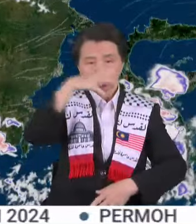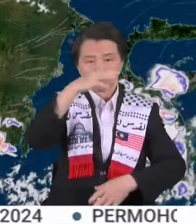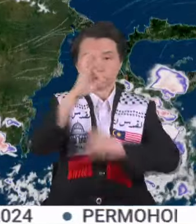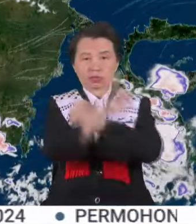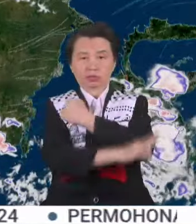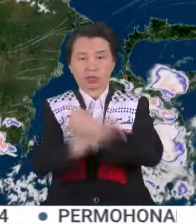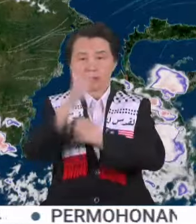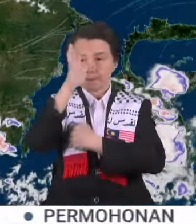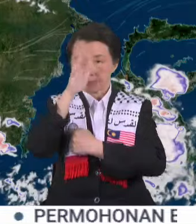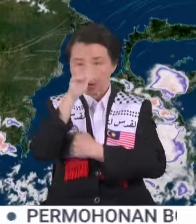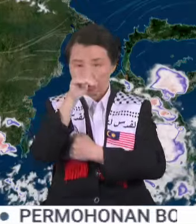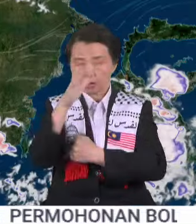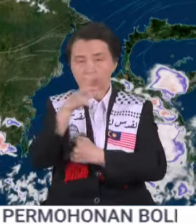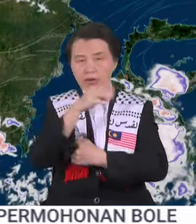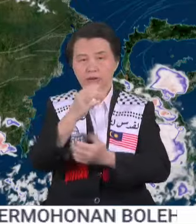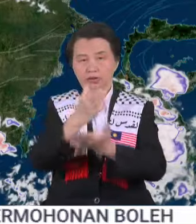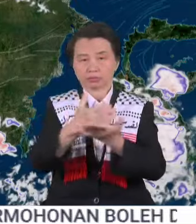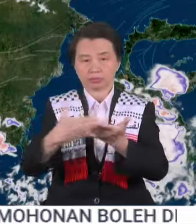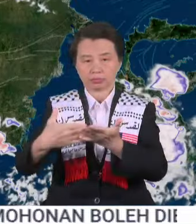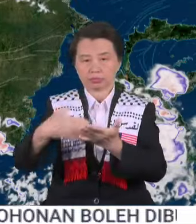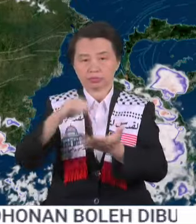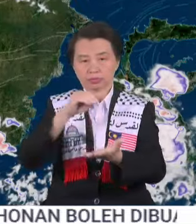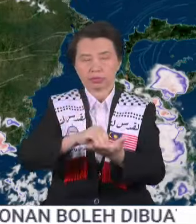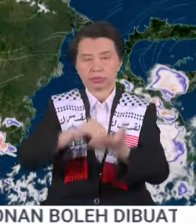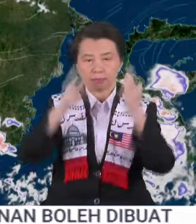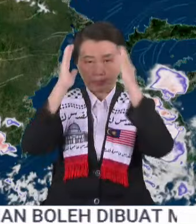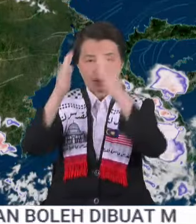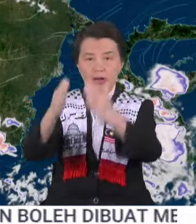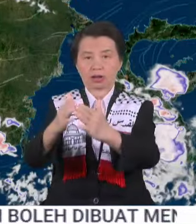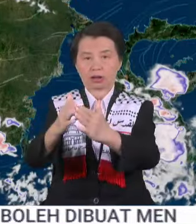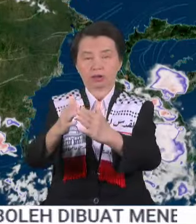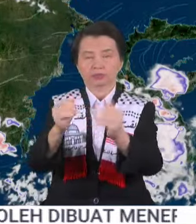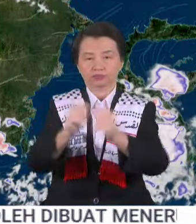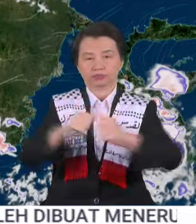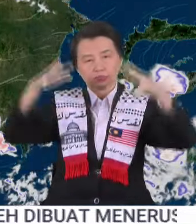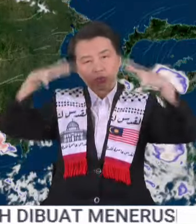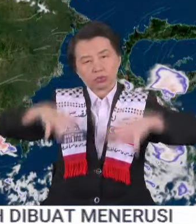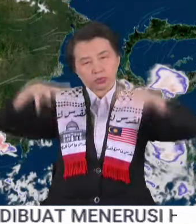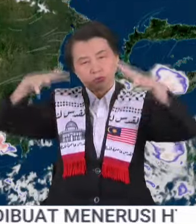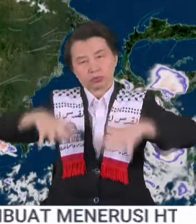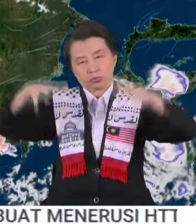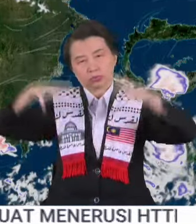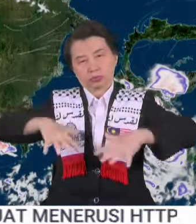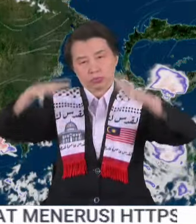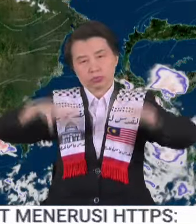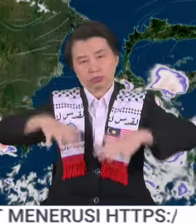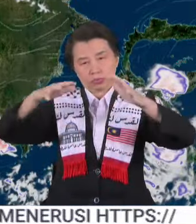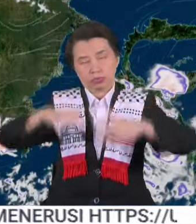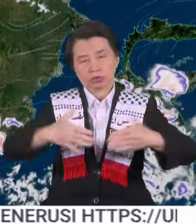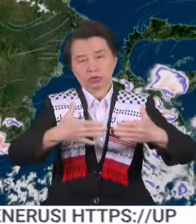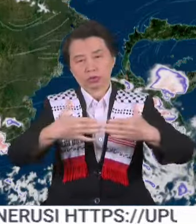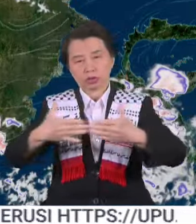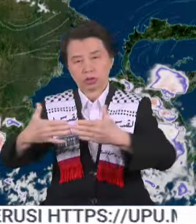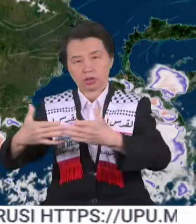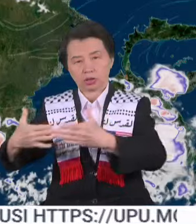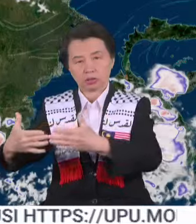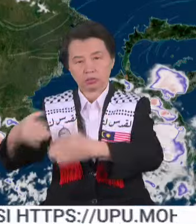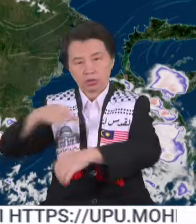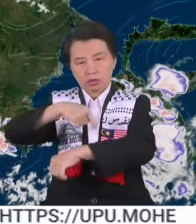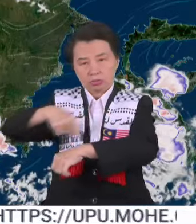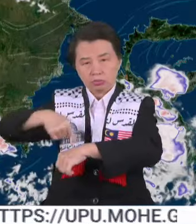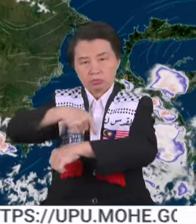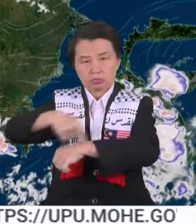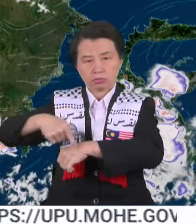Sembilan, Melaka dan sebahagian kawasan di negeri Pahang. Dengan keadaan cuaca hujan ini jangkakan mampu untuk berlanjutan dalam tempoh yang lebih